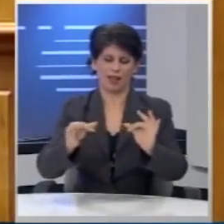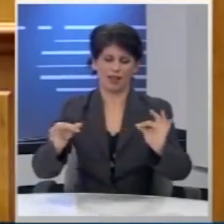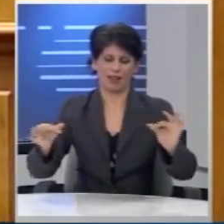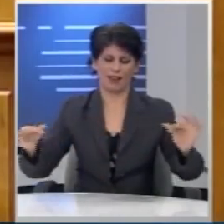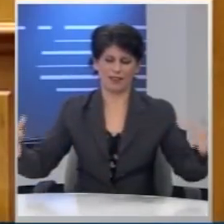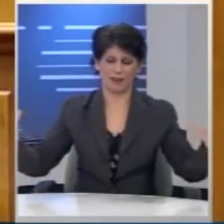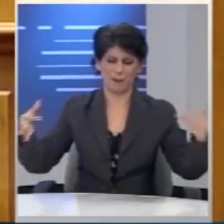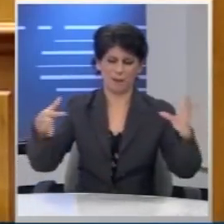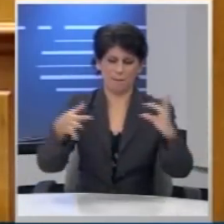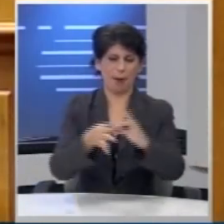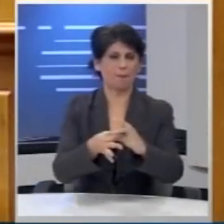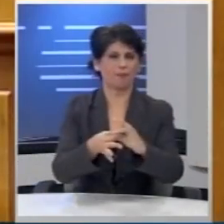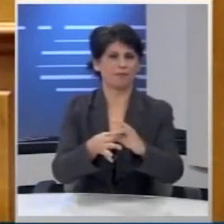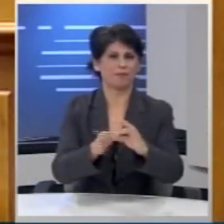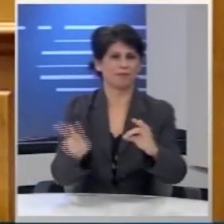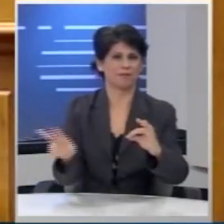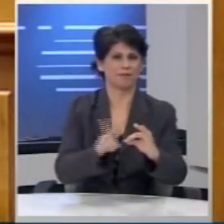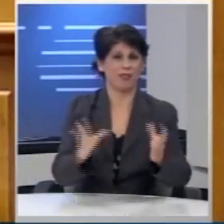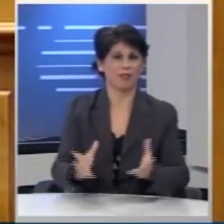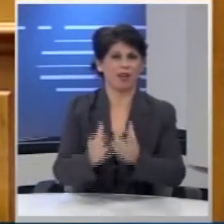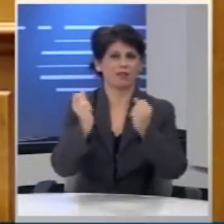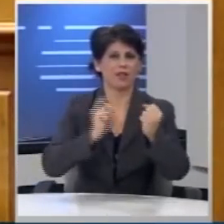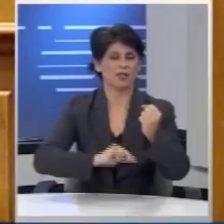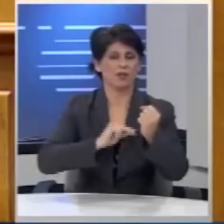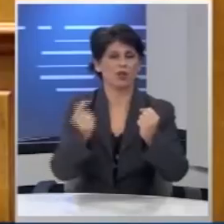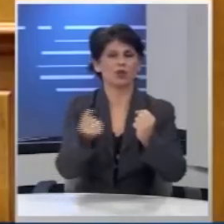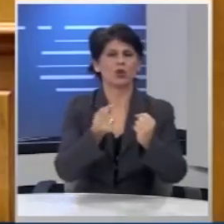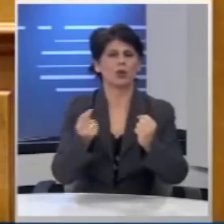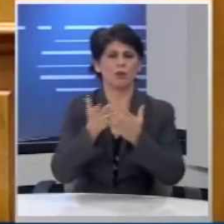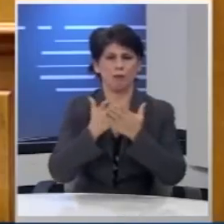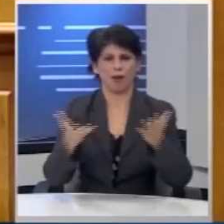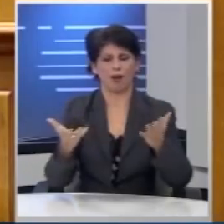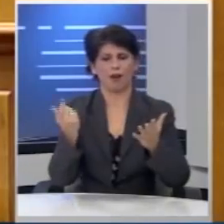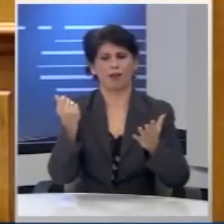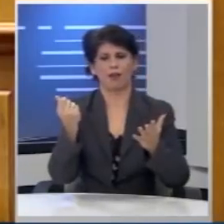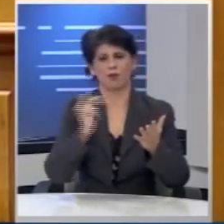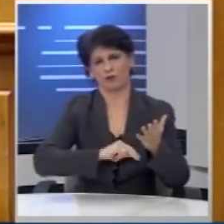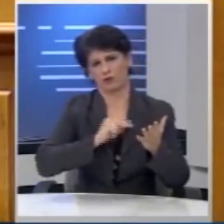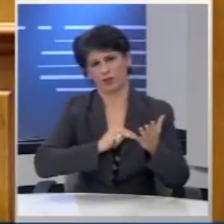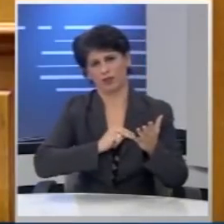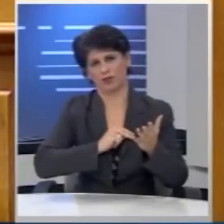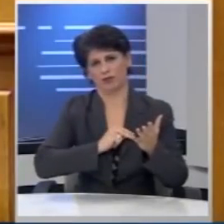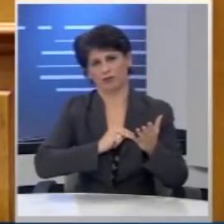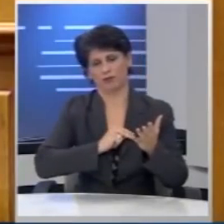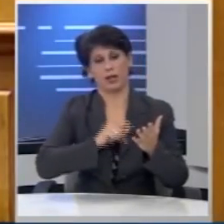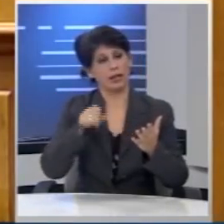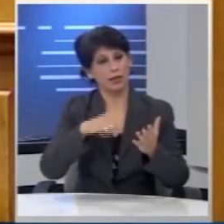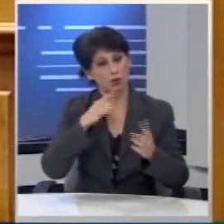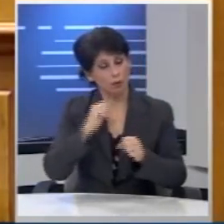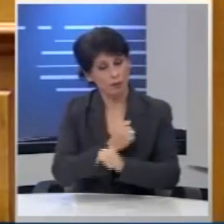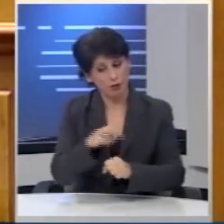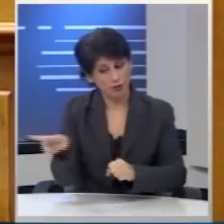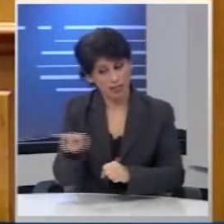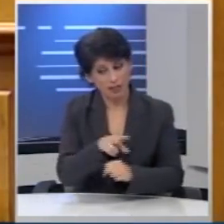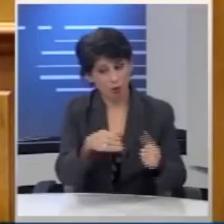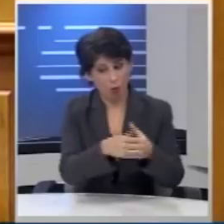που τους ενώνει, τη διασφάλιση των συμφερόντων των λίγων μεγάλων οικονομικών συμφερόντων. Γι' αυτό και επιμένουν